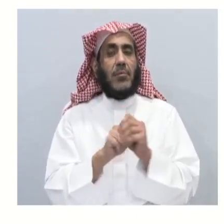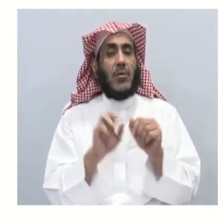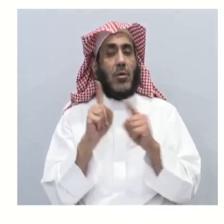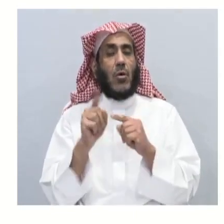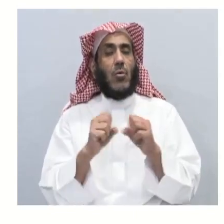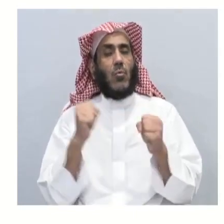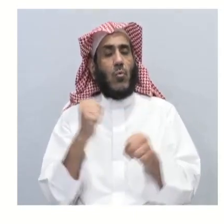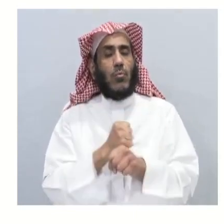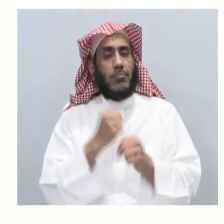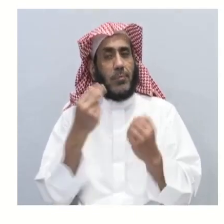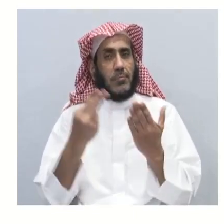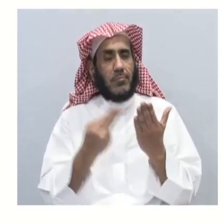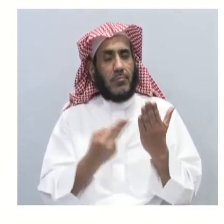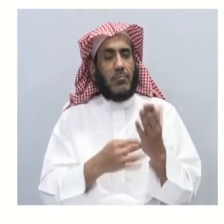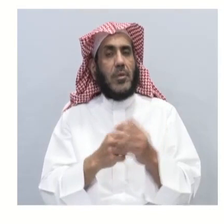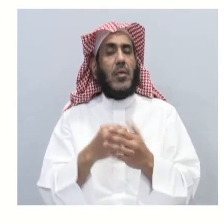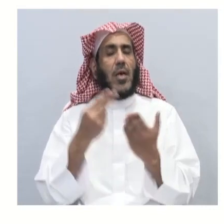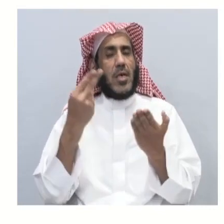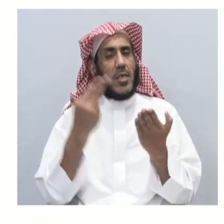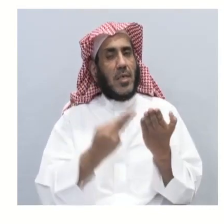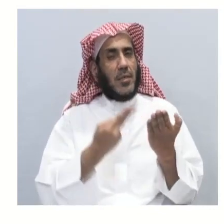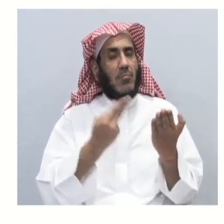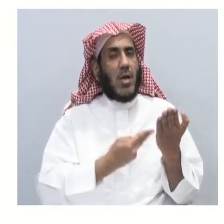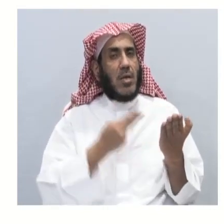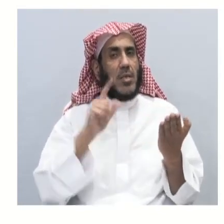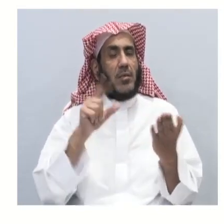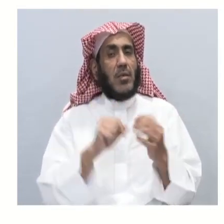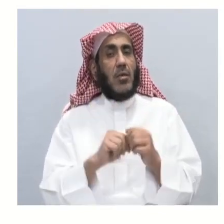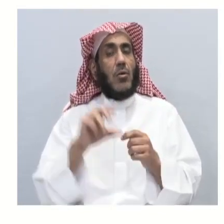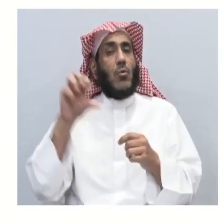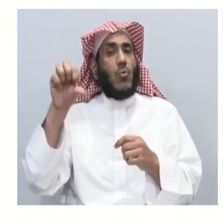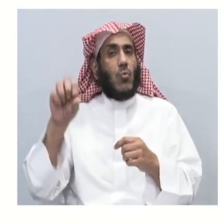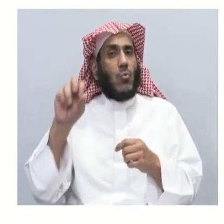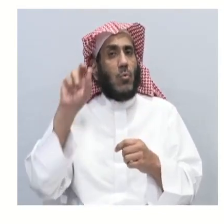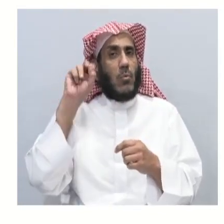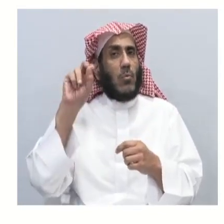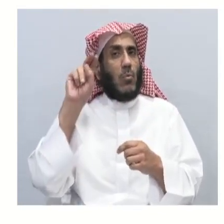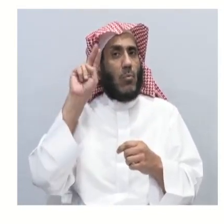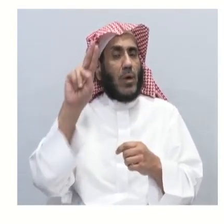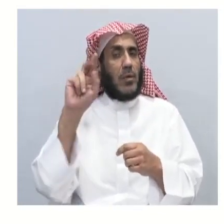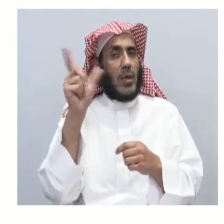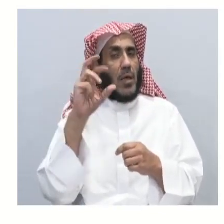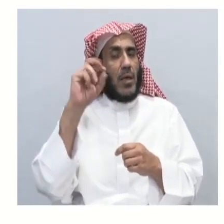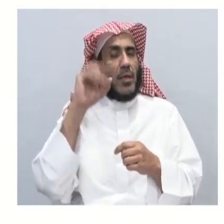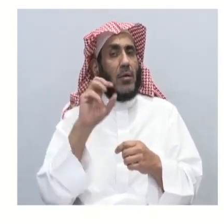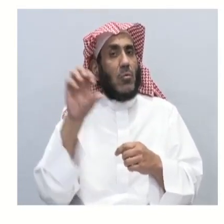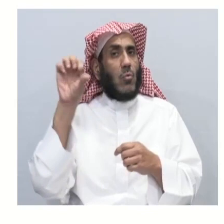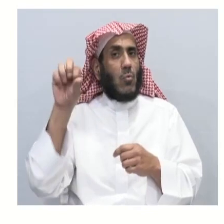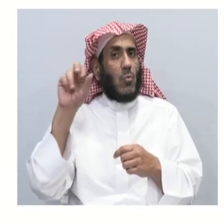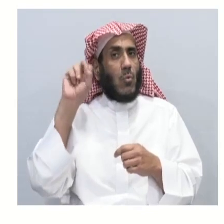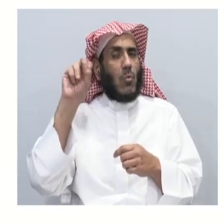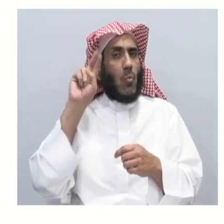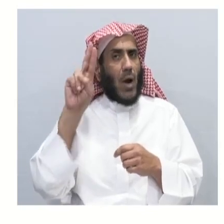ونقوم بكتابتها أو نقوم برسمها رسما صحيحا. إذن وقتئذ، وقت زائد